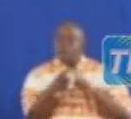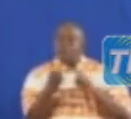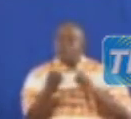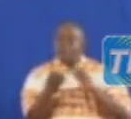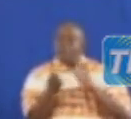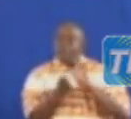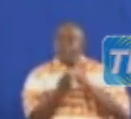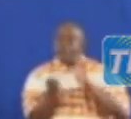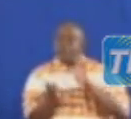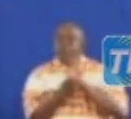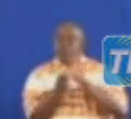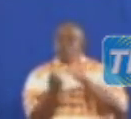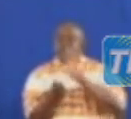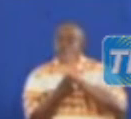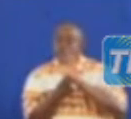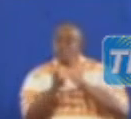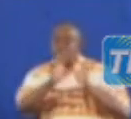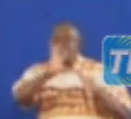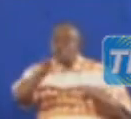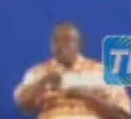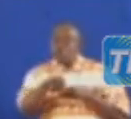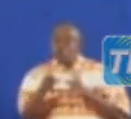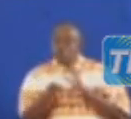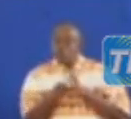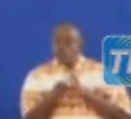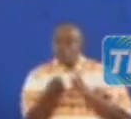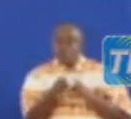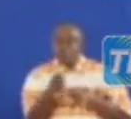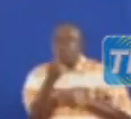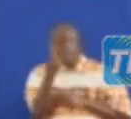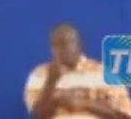1,637,897. Mheshimiwa Spika, jumla wanafunzi